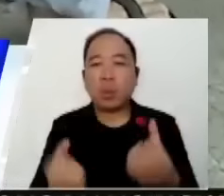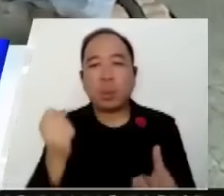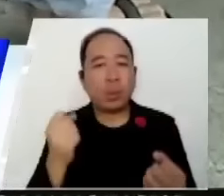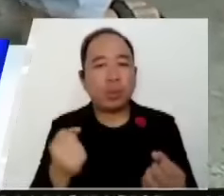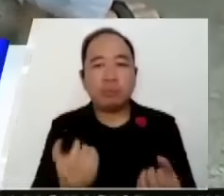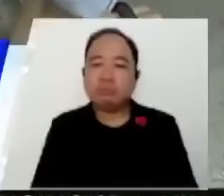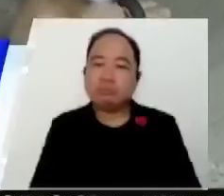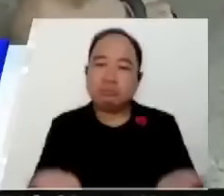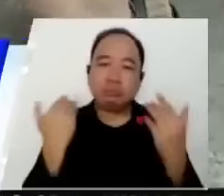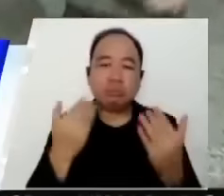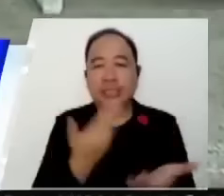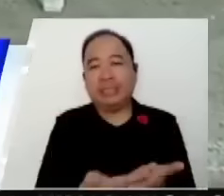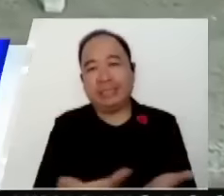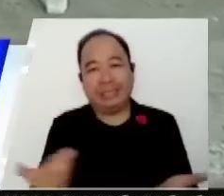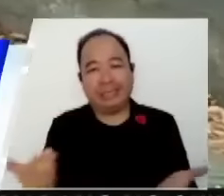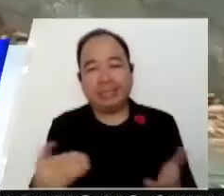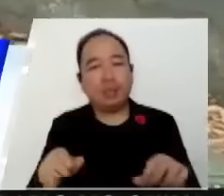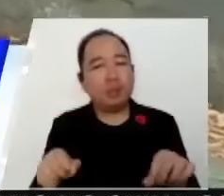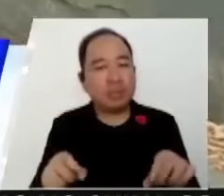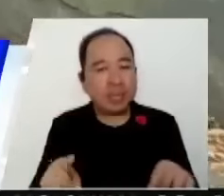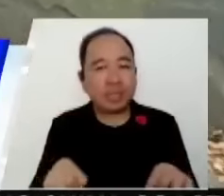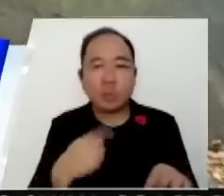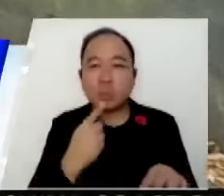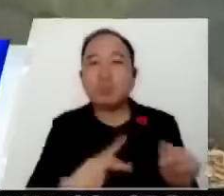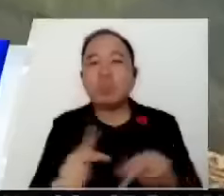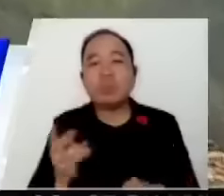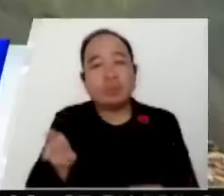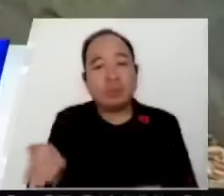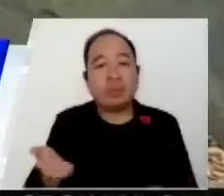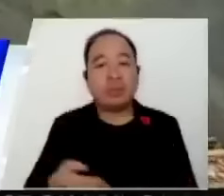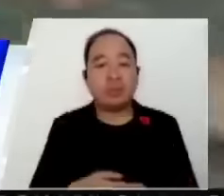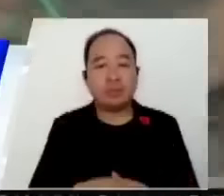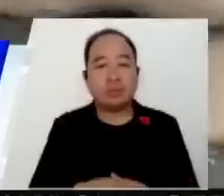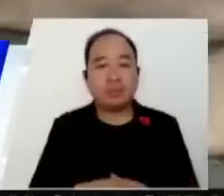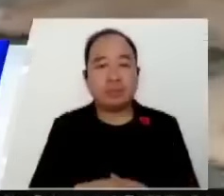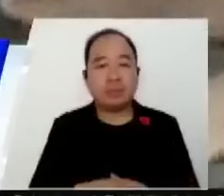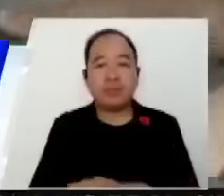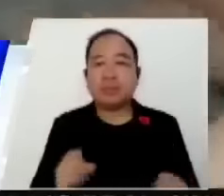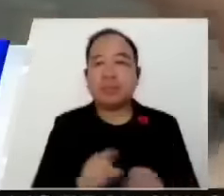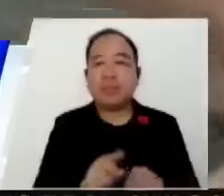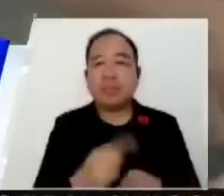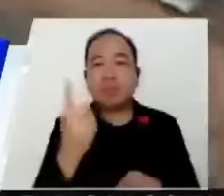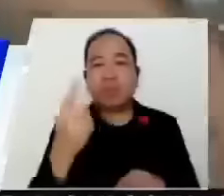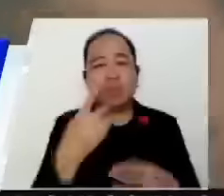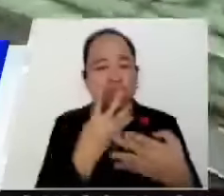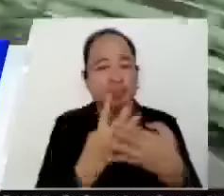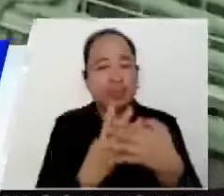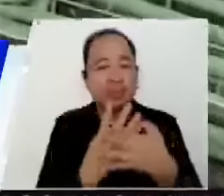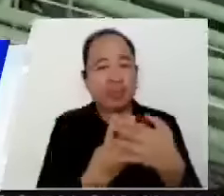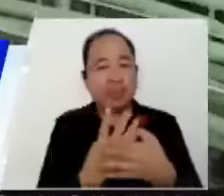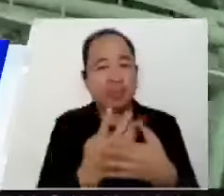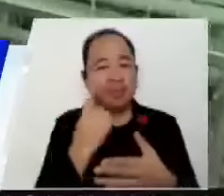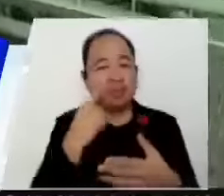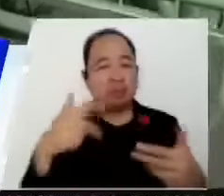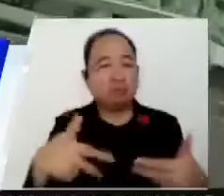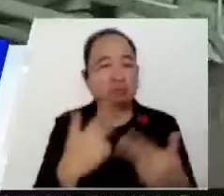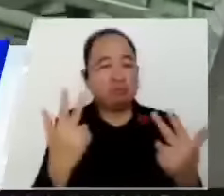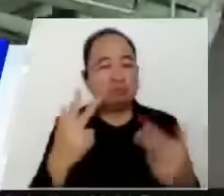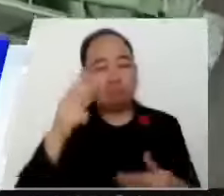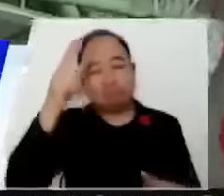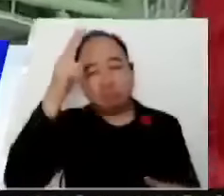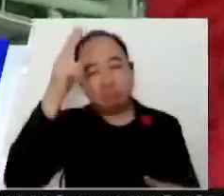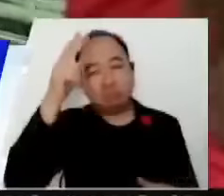sa bangketa ang mga residente. Gaya ng chicken cage ng mga panabong na manok. Wala ring